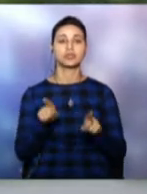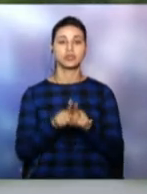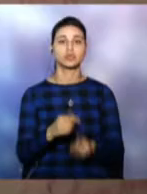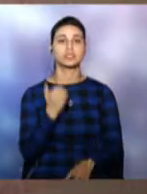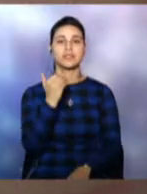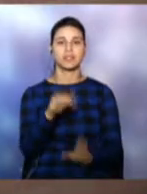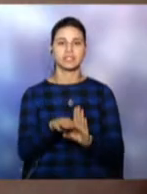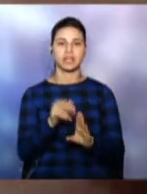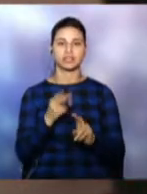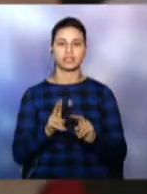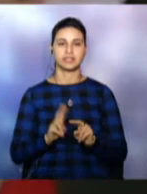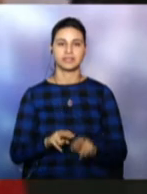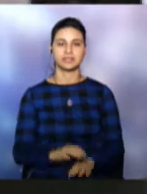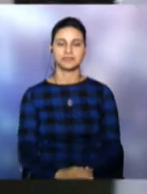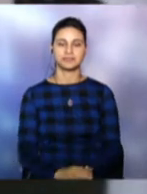აირჩიეთ ეს.